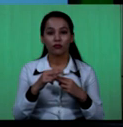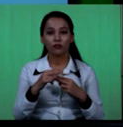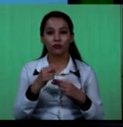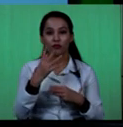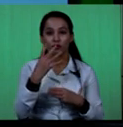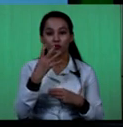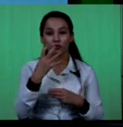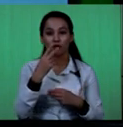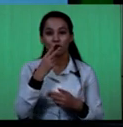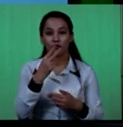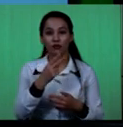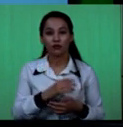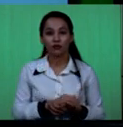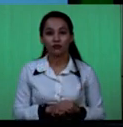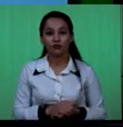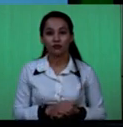rasmlarga qaraymiz.